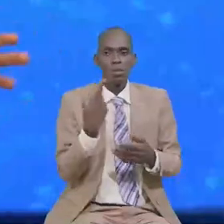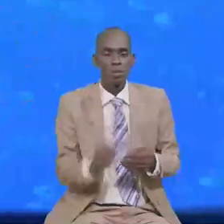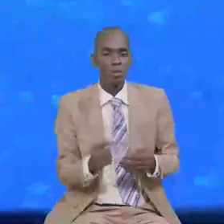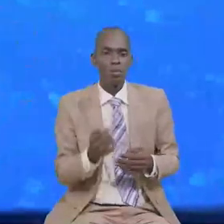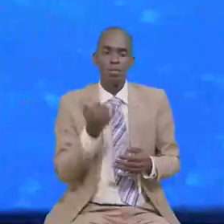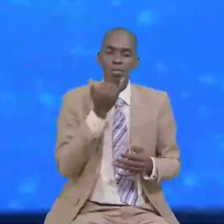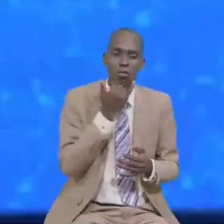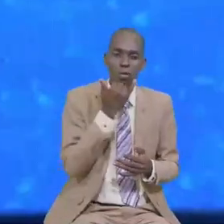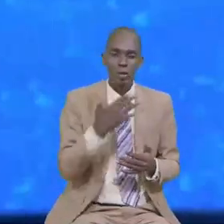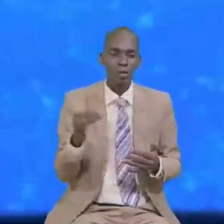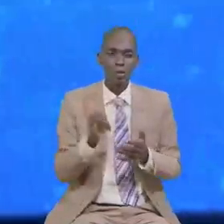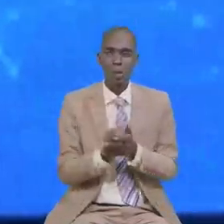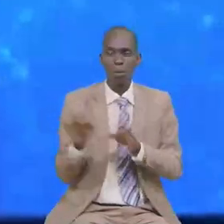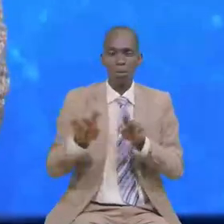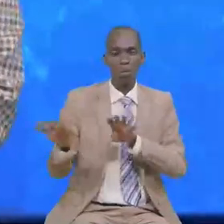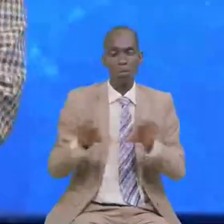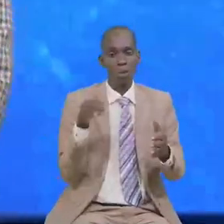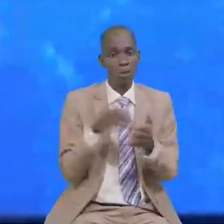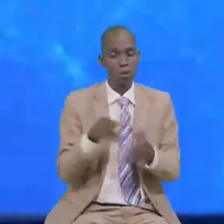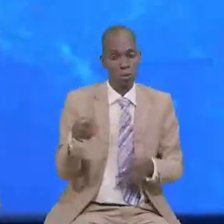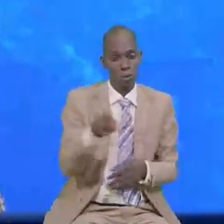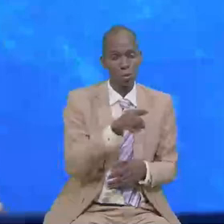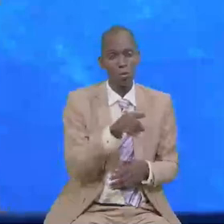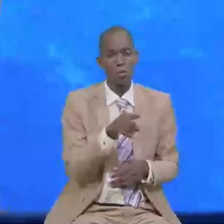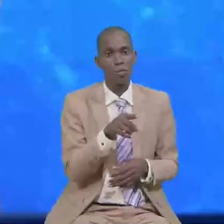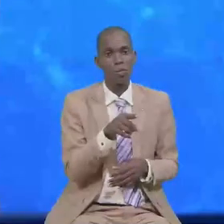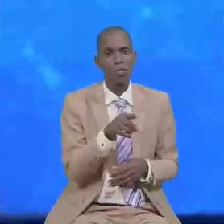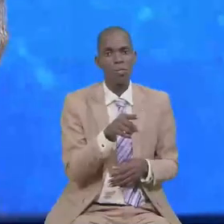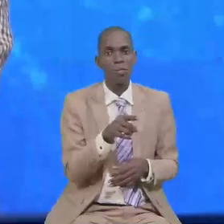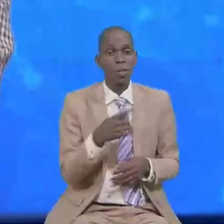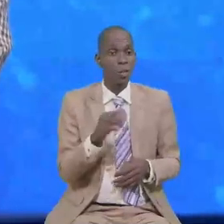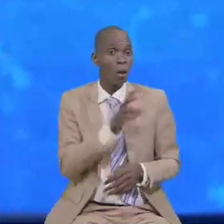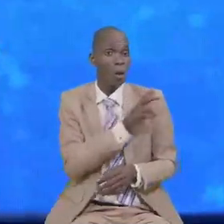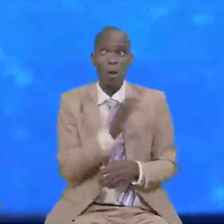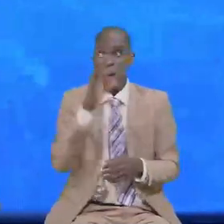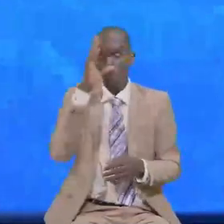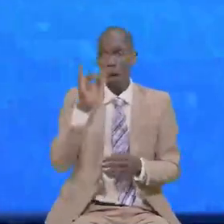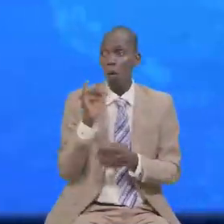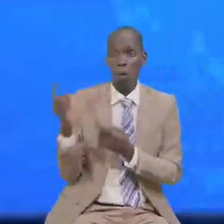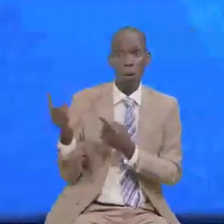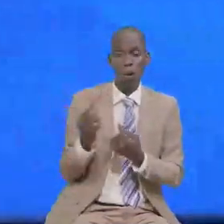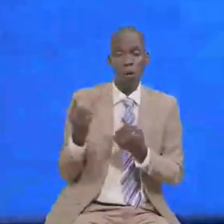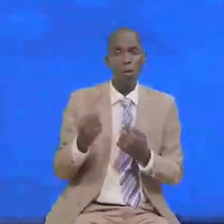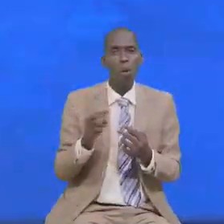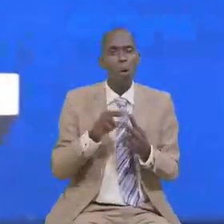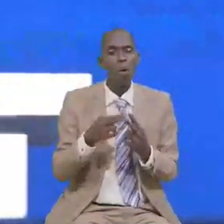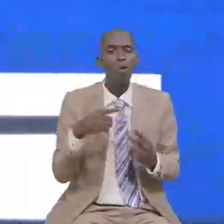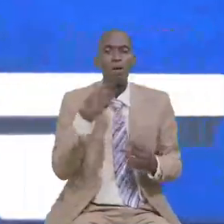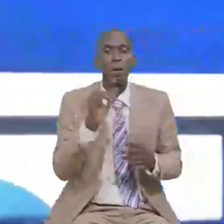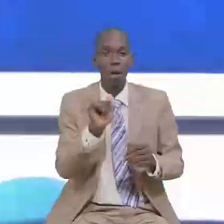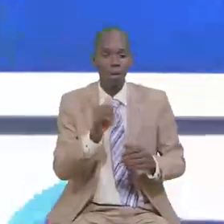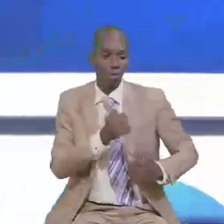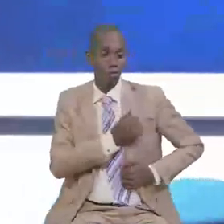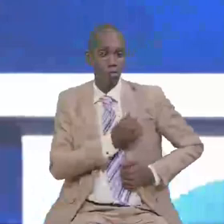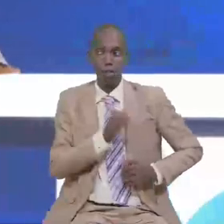tous les mauvais traitements que tu avais des gens autour de toi. Que le policier vient, on dit il y a un soldat